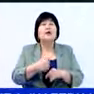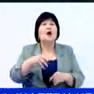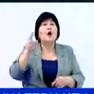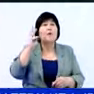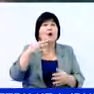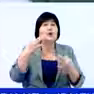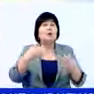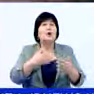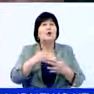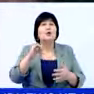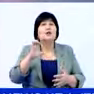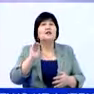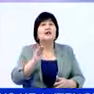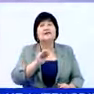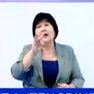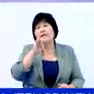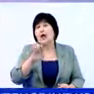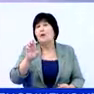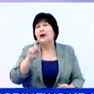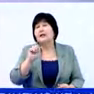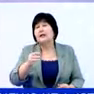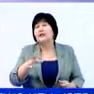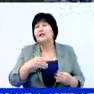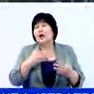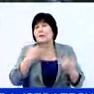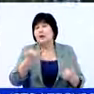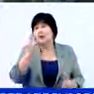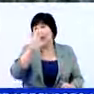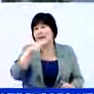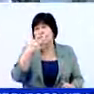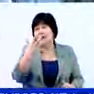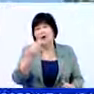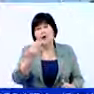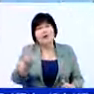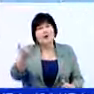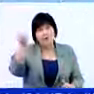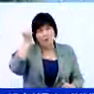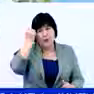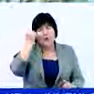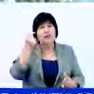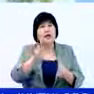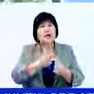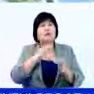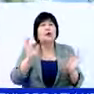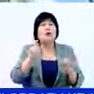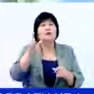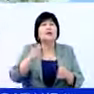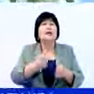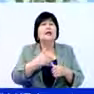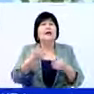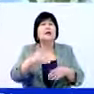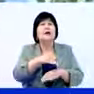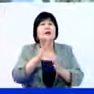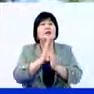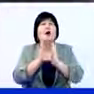доброй воли ЮНИСЕФ в Казахстане. Батырхана с нами нет вот уже 5 лет, но его помнят. Именем музыканта назван один из